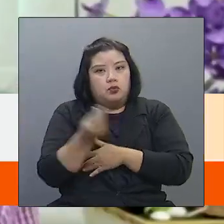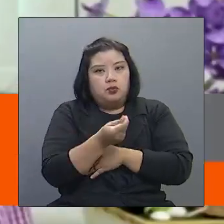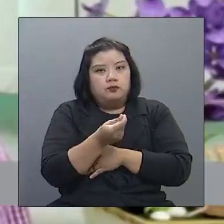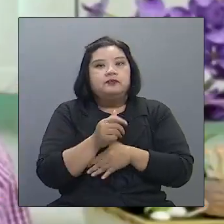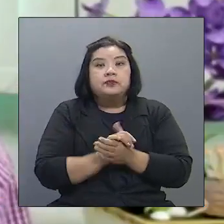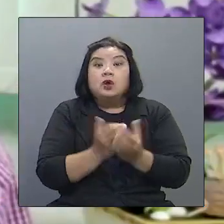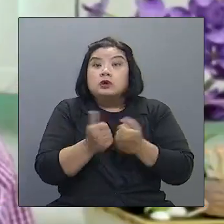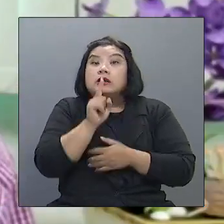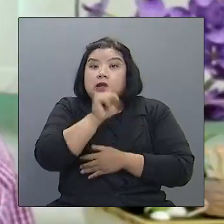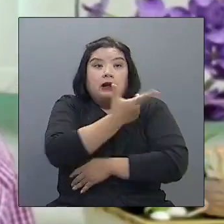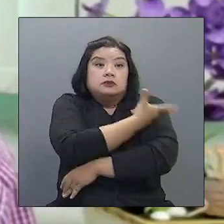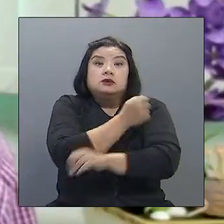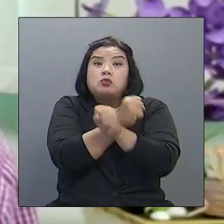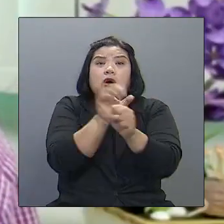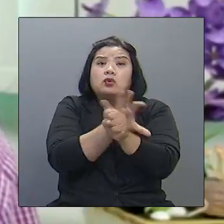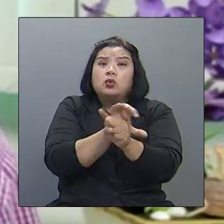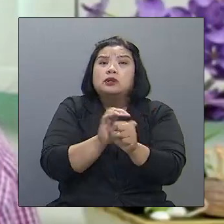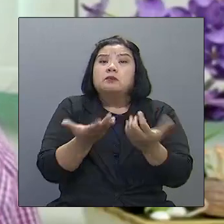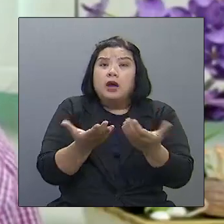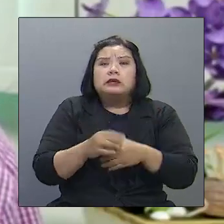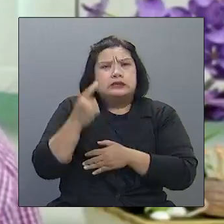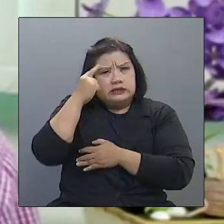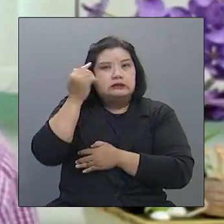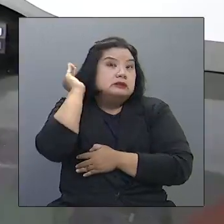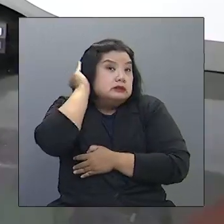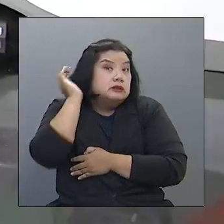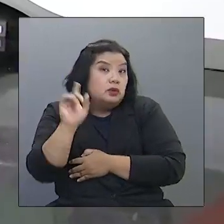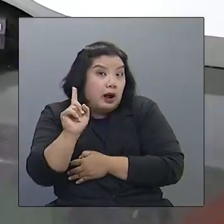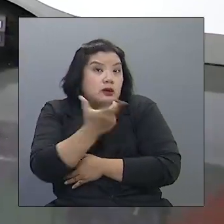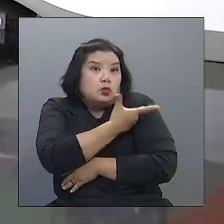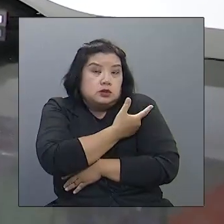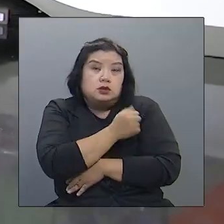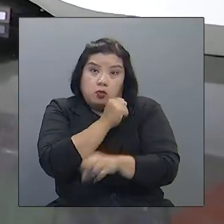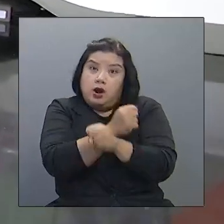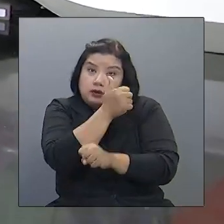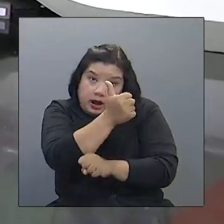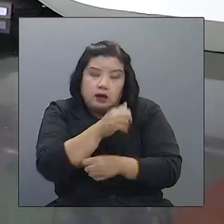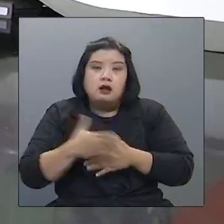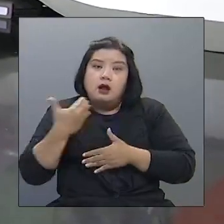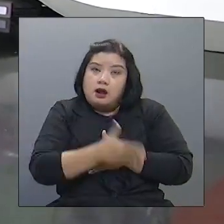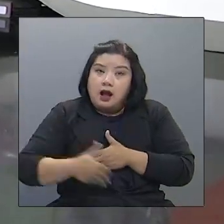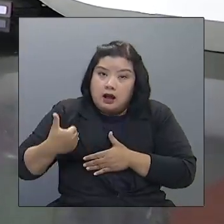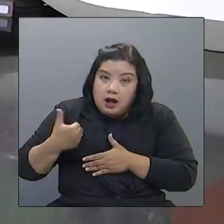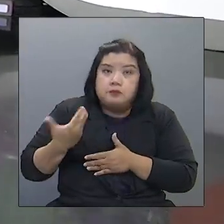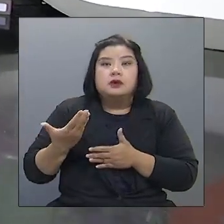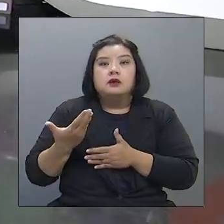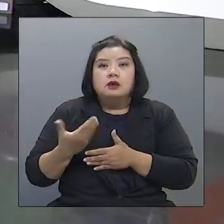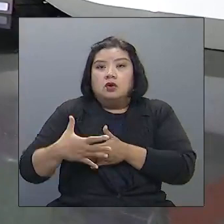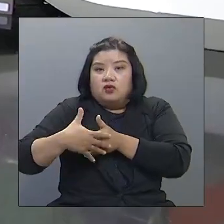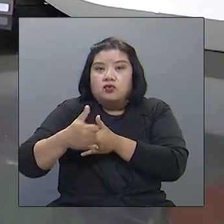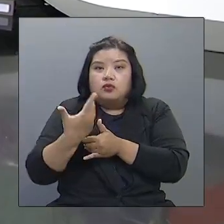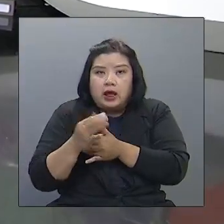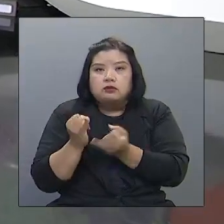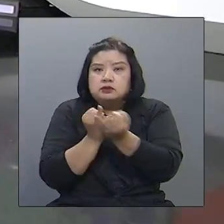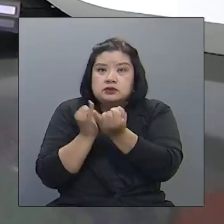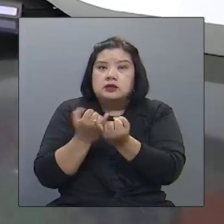ซีนจะทำยังไงดีคะอาจารย์หลายคนก็เชื่อว่าวัคซีนมันคงจะช่วยได้หรือว่าภูมิคุ้มกันหมู่ในประเทศที่มันเกิดขึ้นในขณะนี้น่า